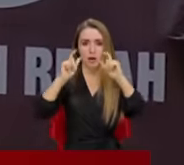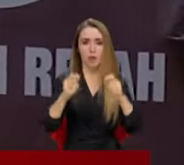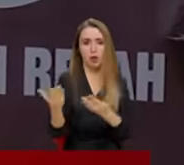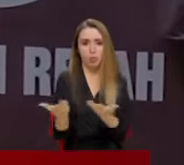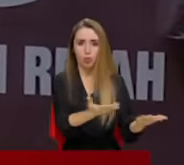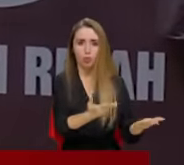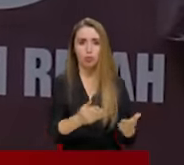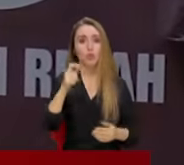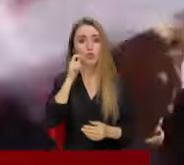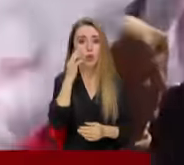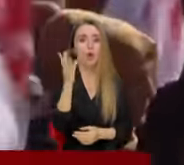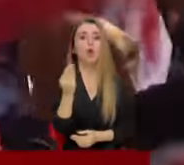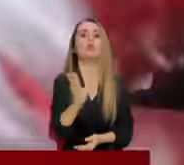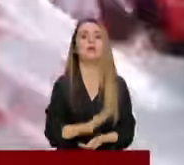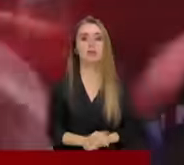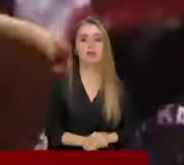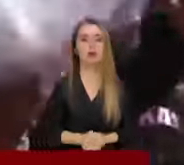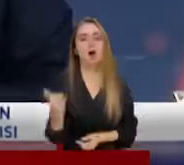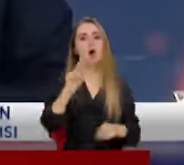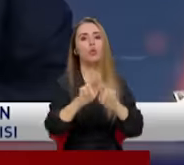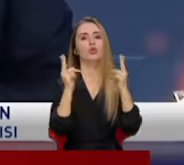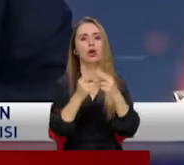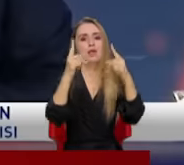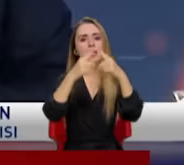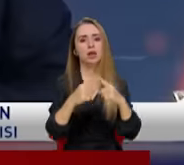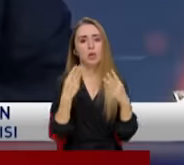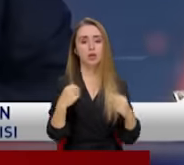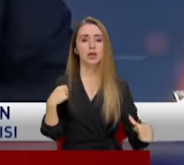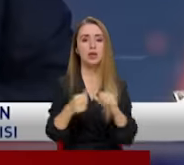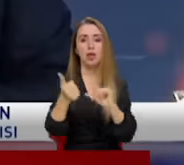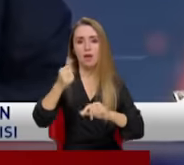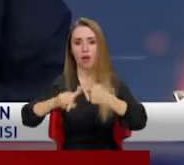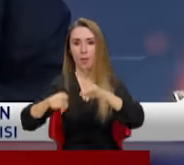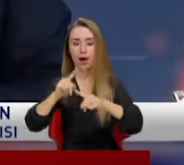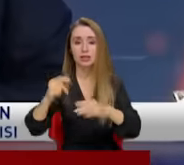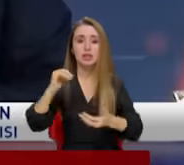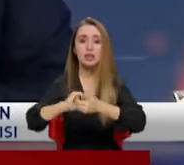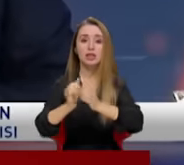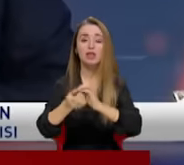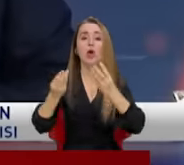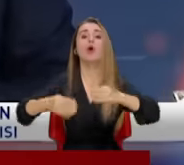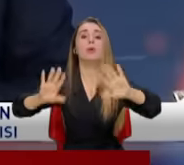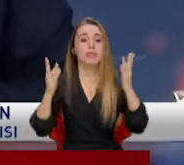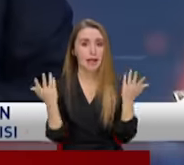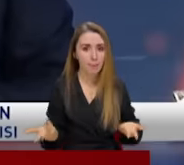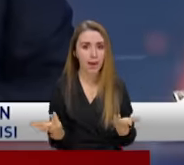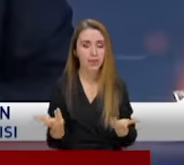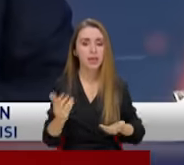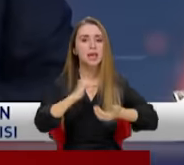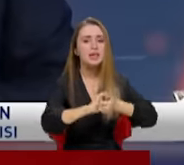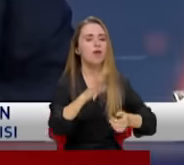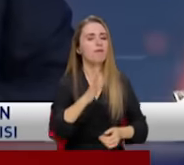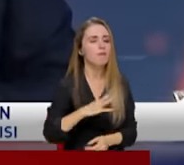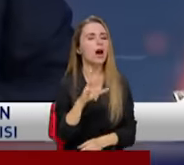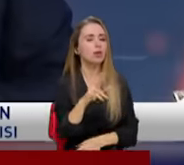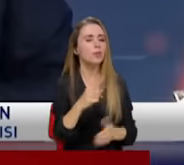Buyurun size Müslümanlık, buyurun. Mahşerde hesaplaşacağız. Yeniden Refah ise aslında ittifakta olmamasına rağmen ittifak